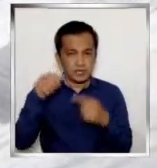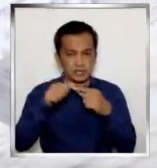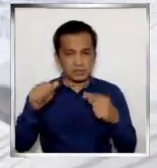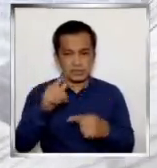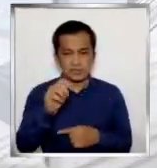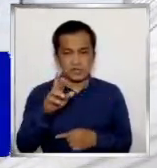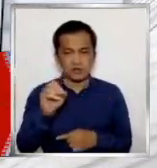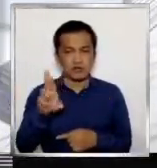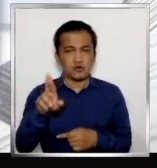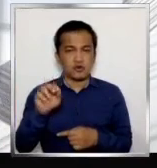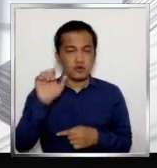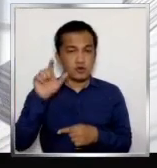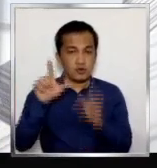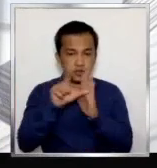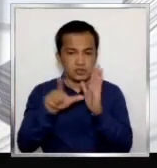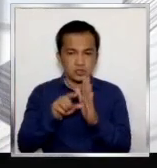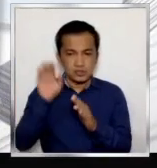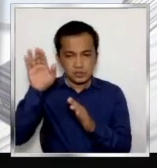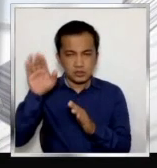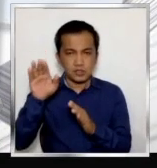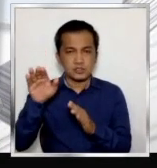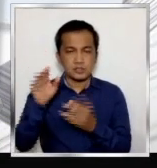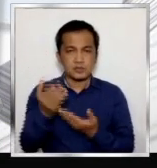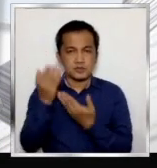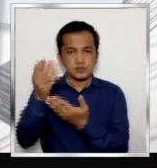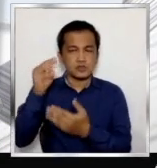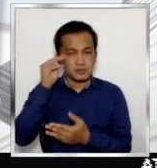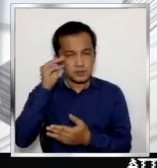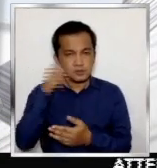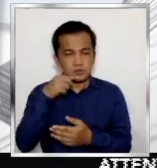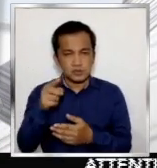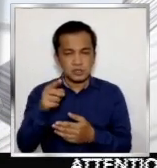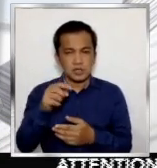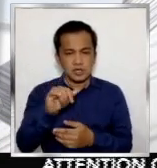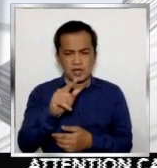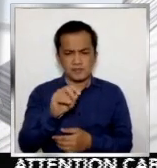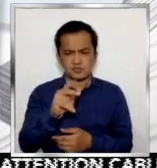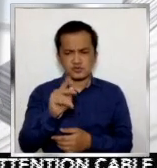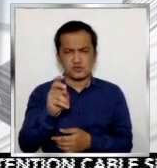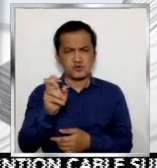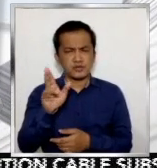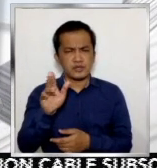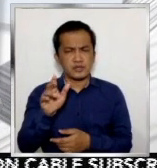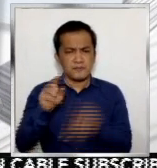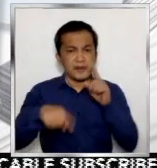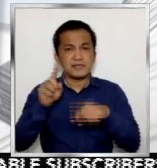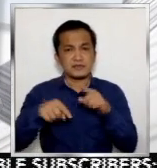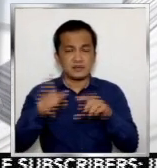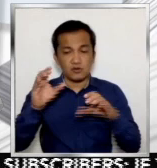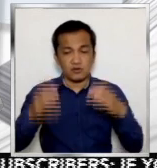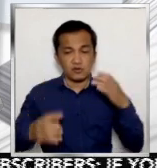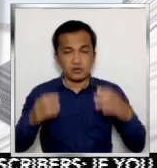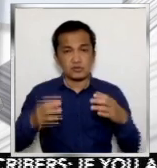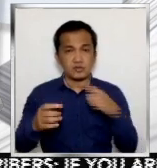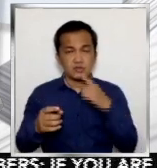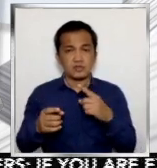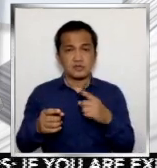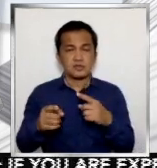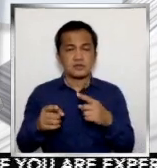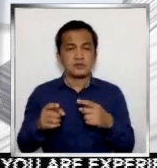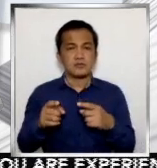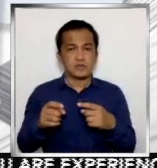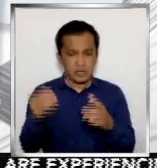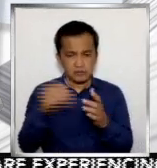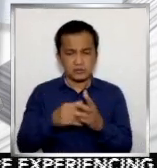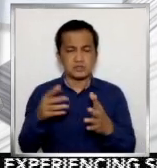si Mendoza para kilalanin siya bilang amicus curiae o kaibigan ng korte at tanggapin ang mga komento